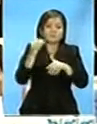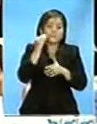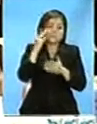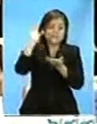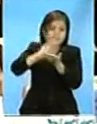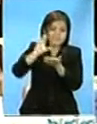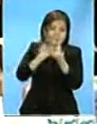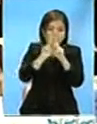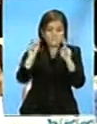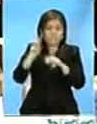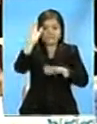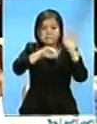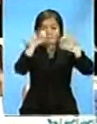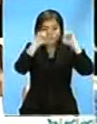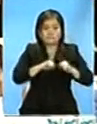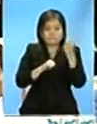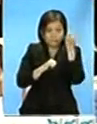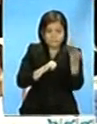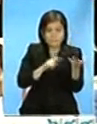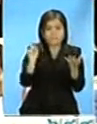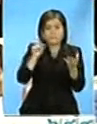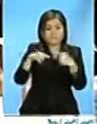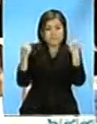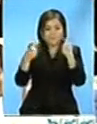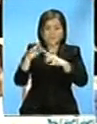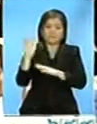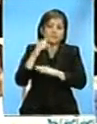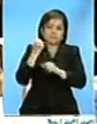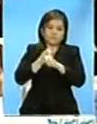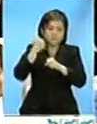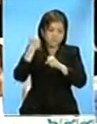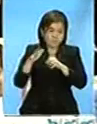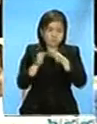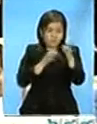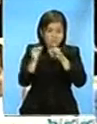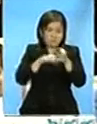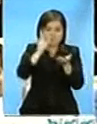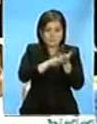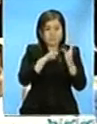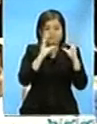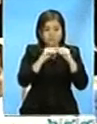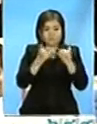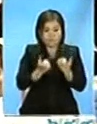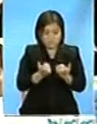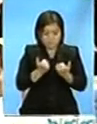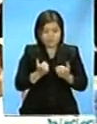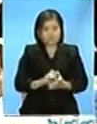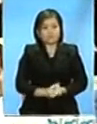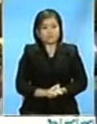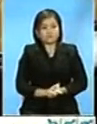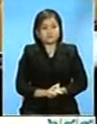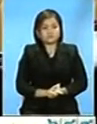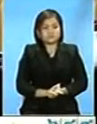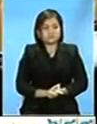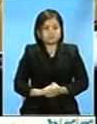เลือกกรรมการหมู่บ้านถ้าเสียงข้างมากชี้หน้ากันอย่างนี้ประเทศมันไปไม่ได้จริงๆท่านประธานครับผมขอชี้แจงไว้เท่านี้ให้บันทึกครับท่านประธานขอบพระคุณครับ